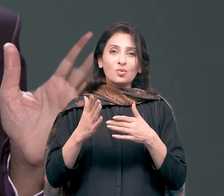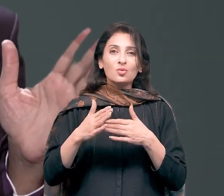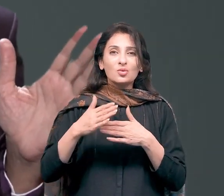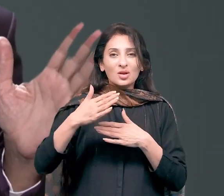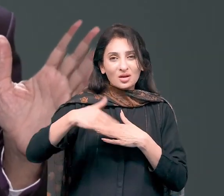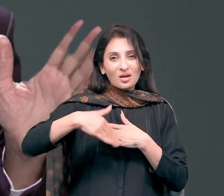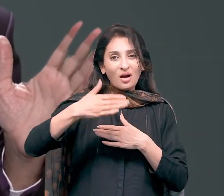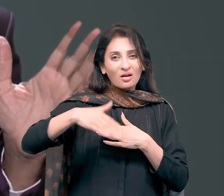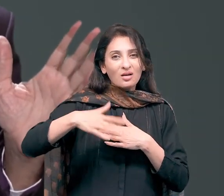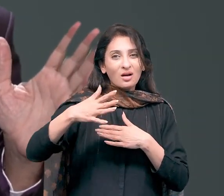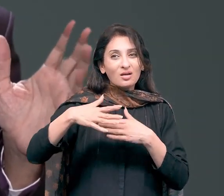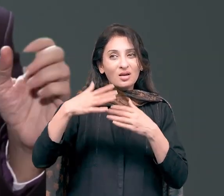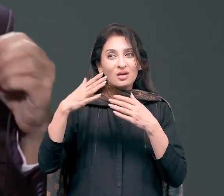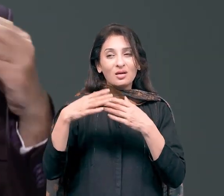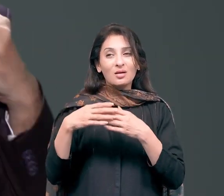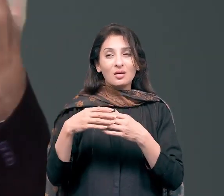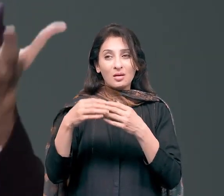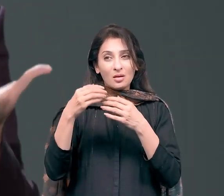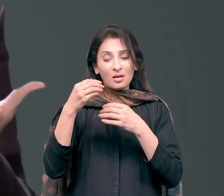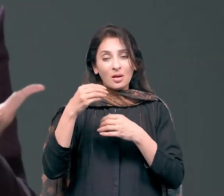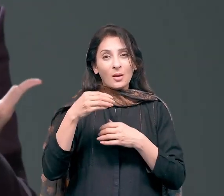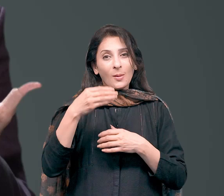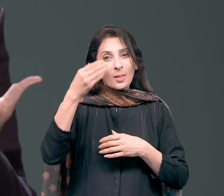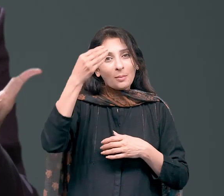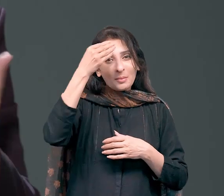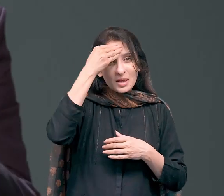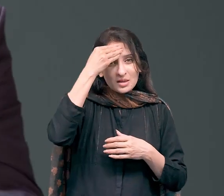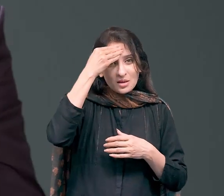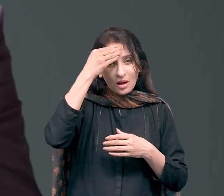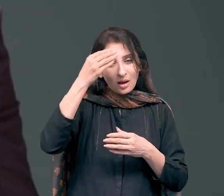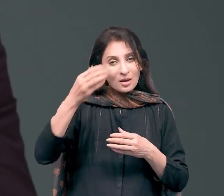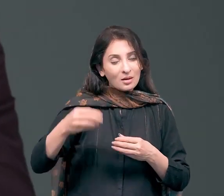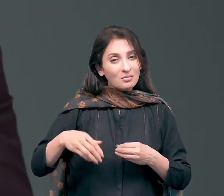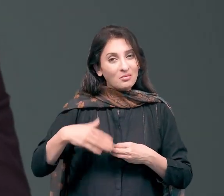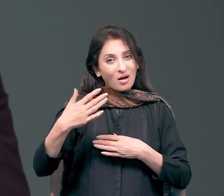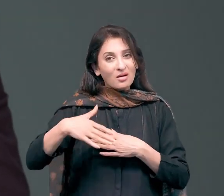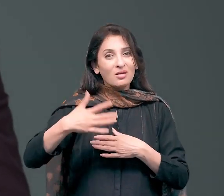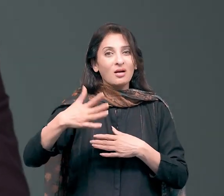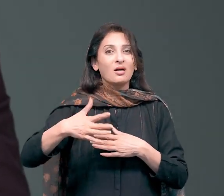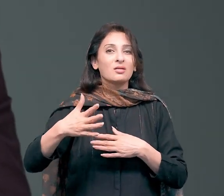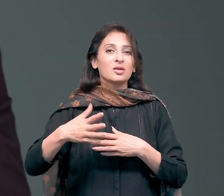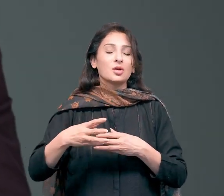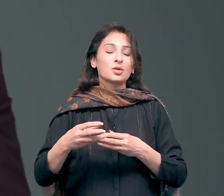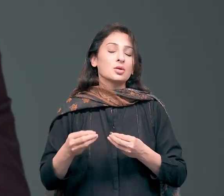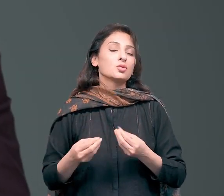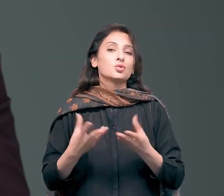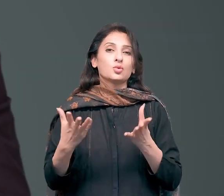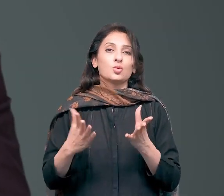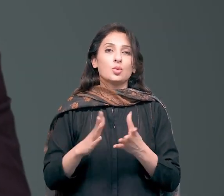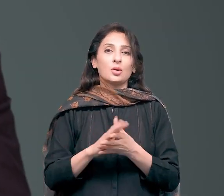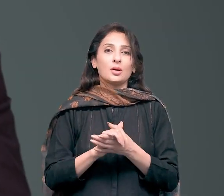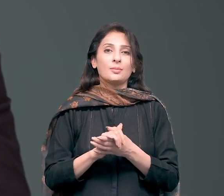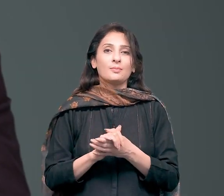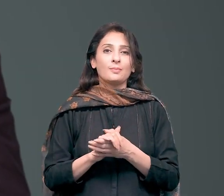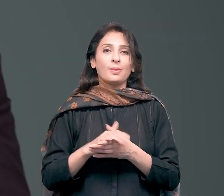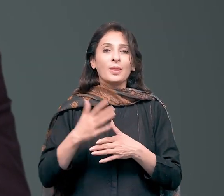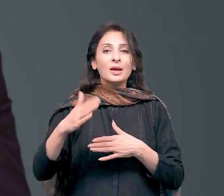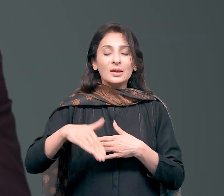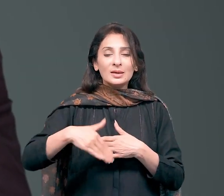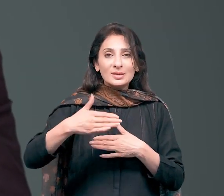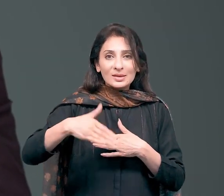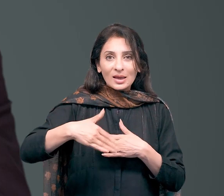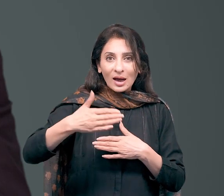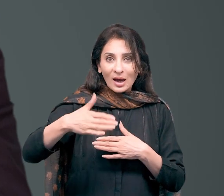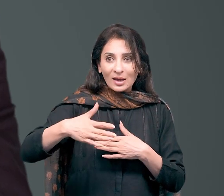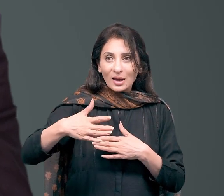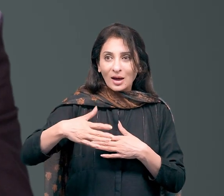ہے وہ پھر ان کے لیے مسائل پیدا کرنا چاہا. لیکن جو بجٹ بنایا لیاقت علی خان صاحب نے، اسے